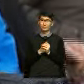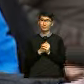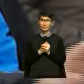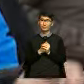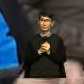운입니다